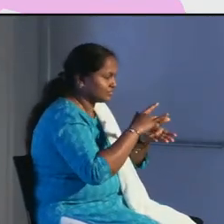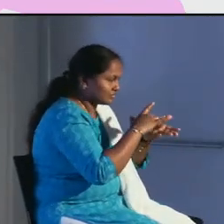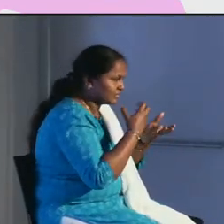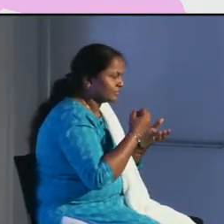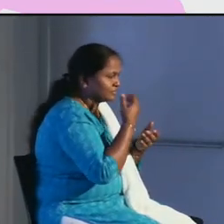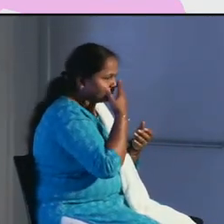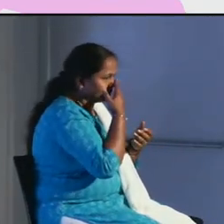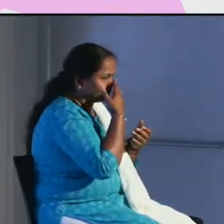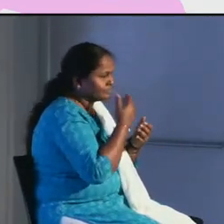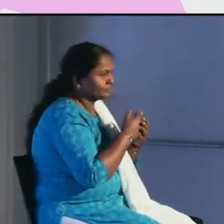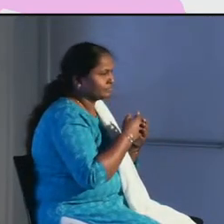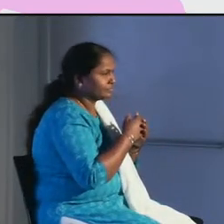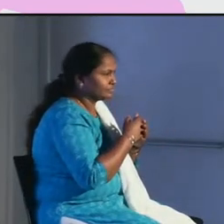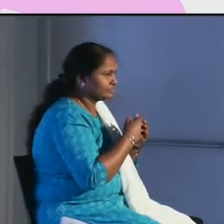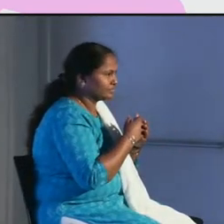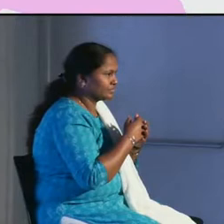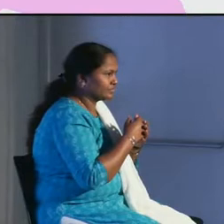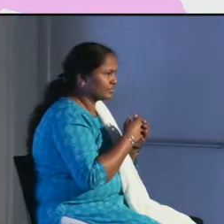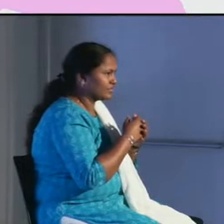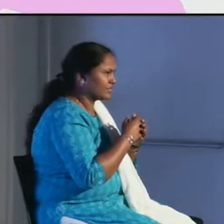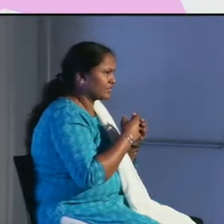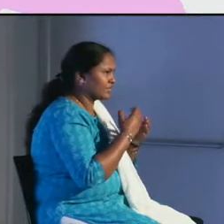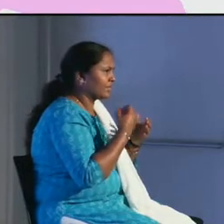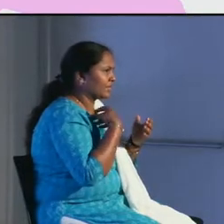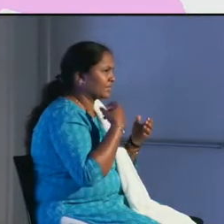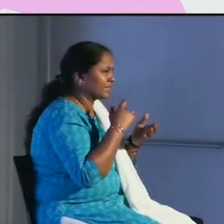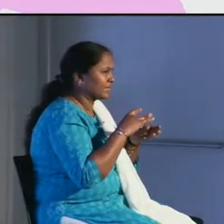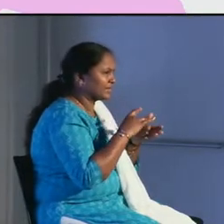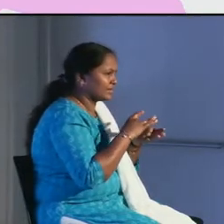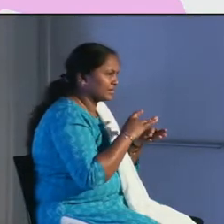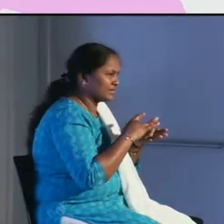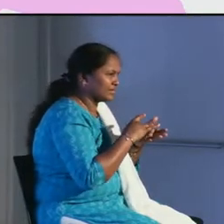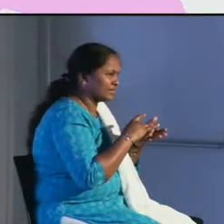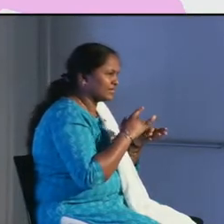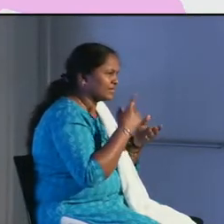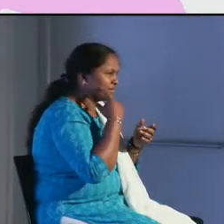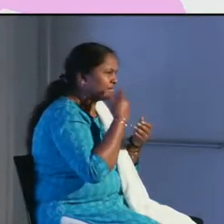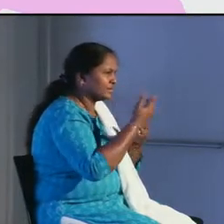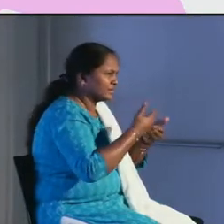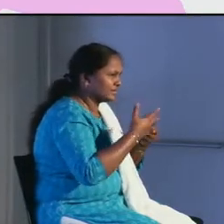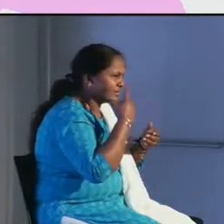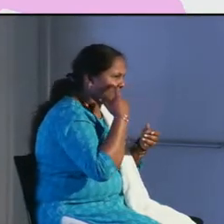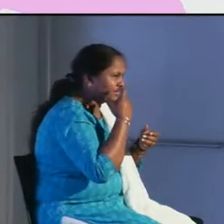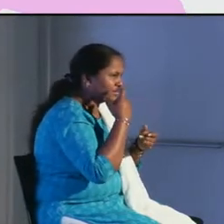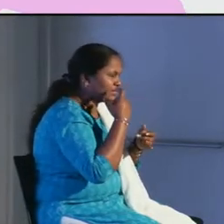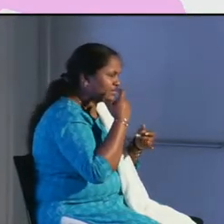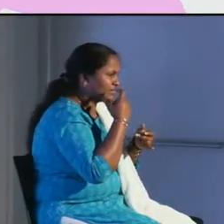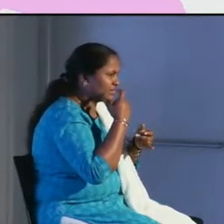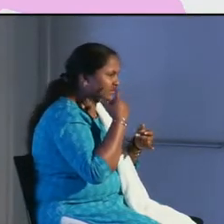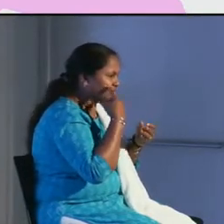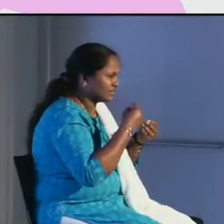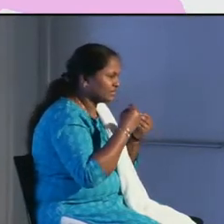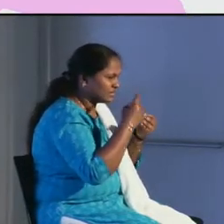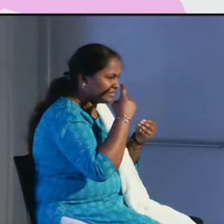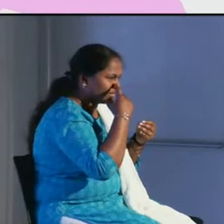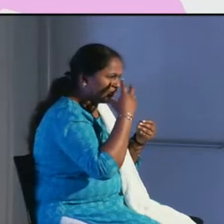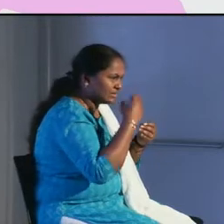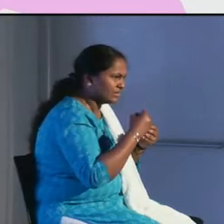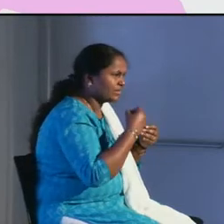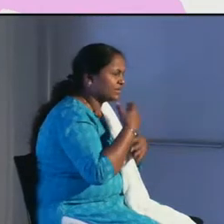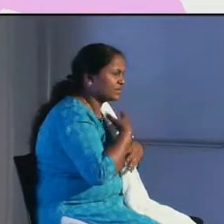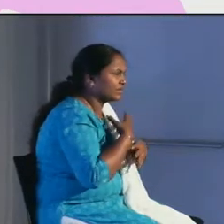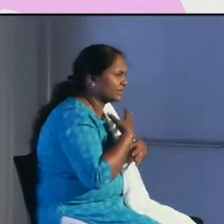sense. आदाब, मैं हूँ हमीदा सद्भावना ट्रस्ट से, और इस बार हम अलग अलग पहचान की लड़कियाँ और